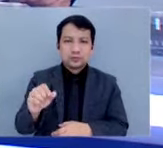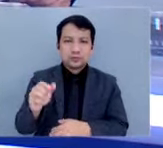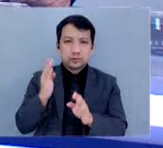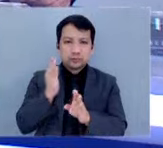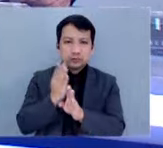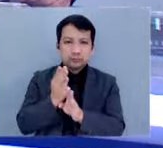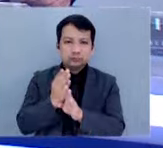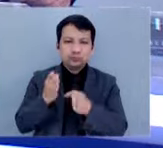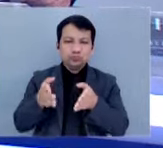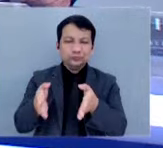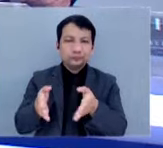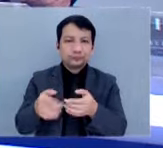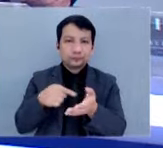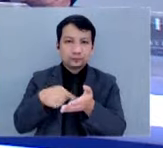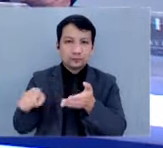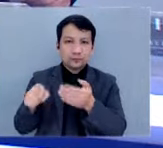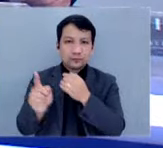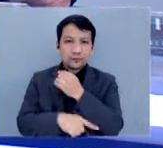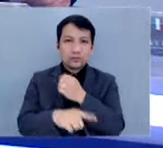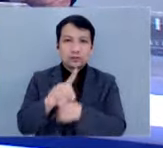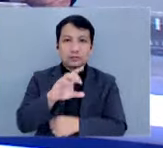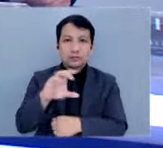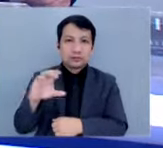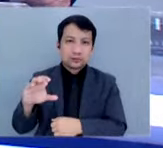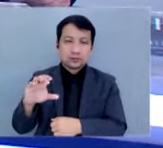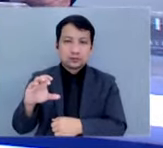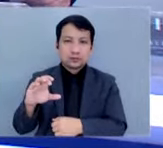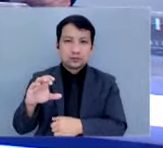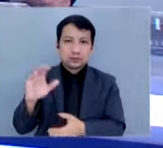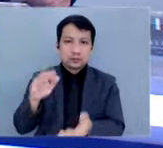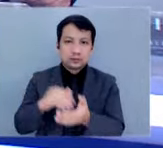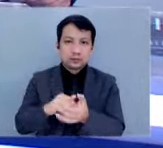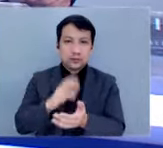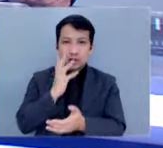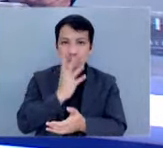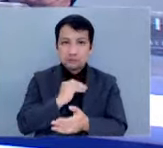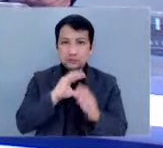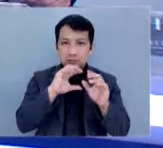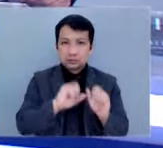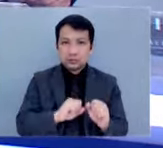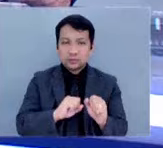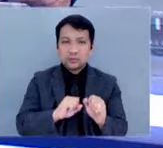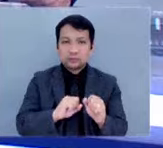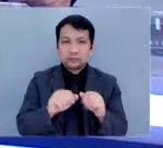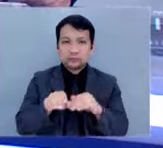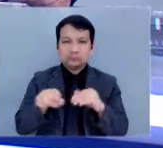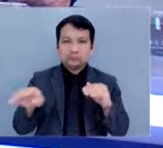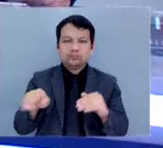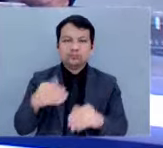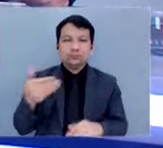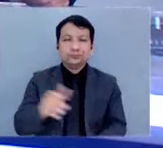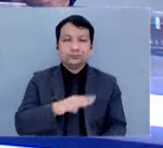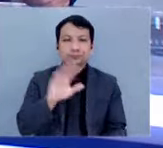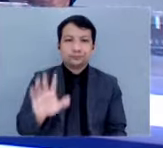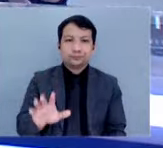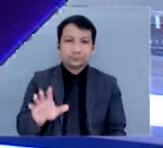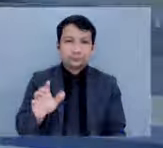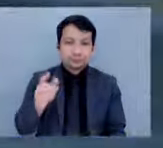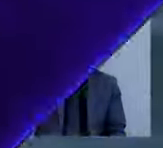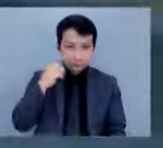na magbabayad ng 100,000 piso sa mga nakahuli sa kanilang convoy. Nasa frontline balitang iyan si Gerard de la